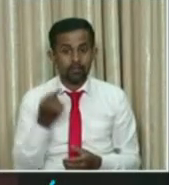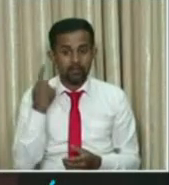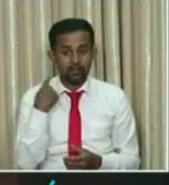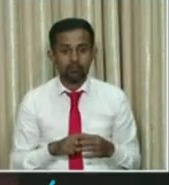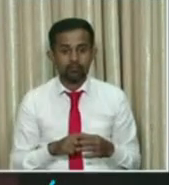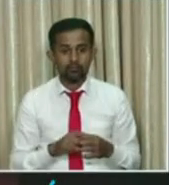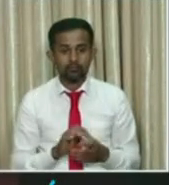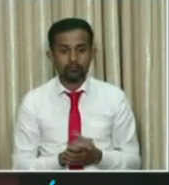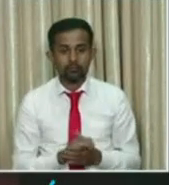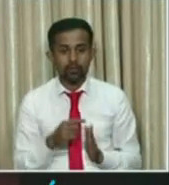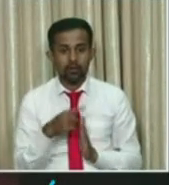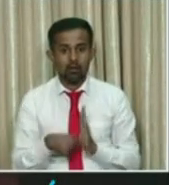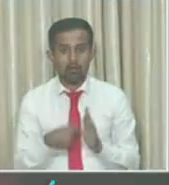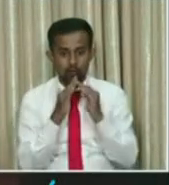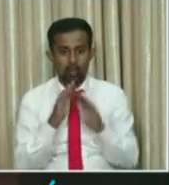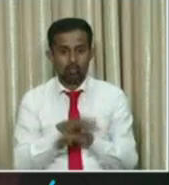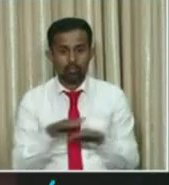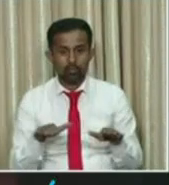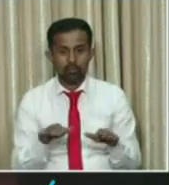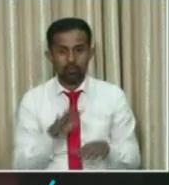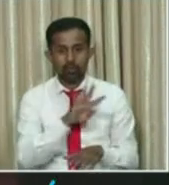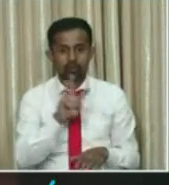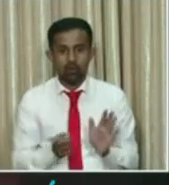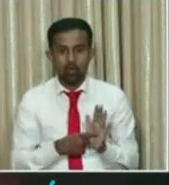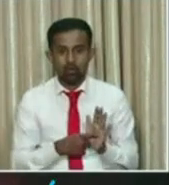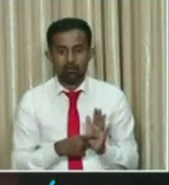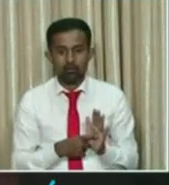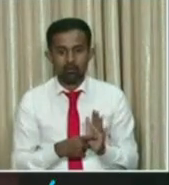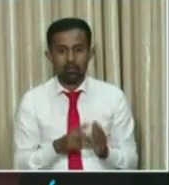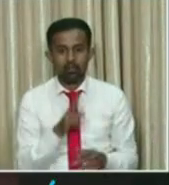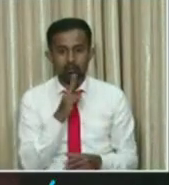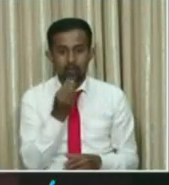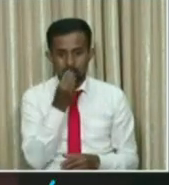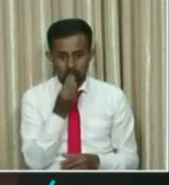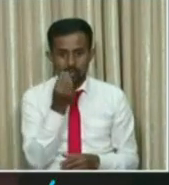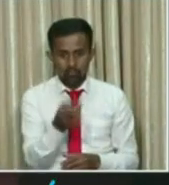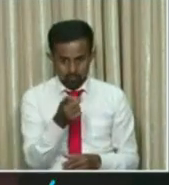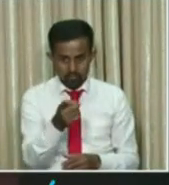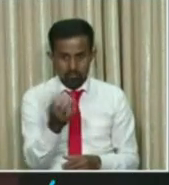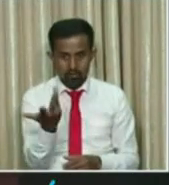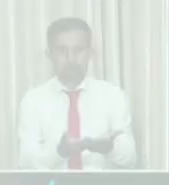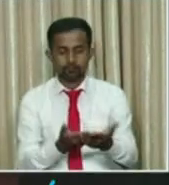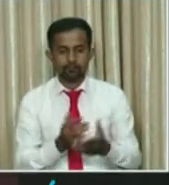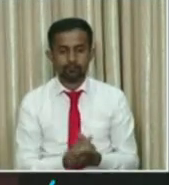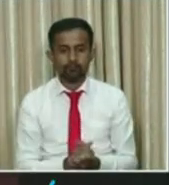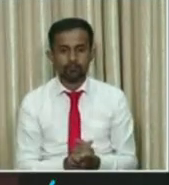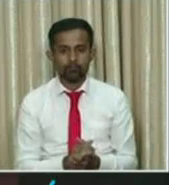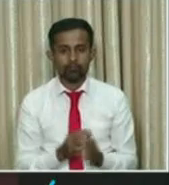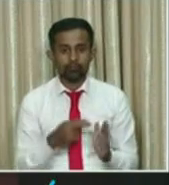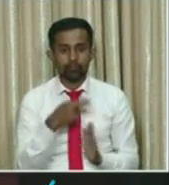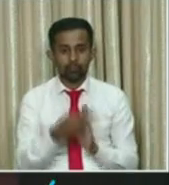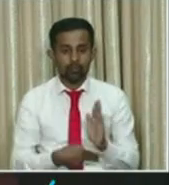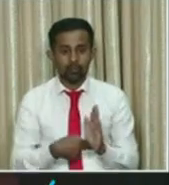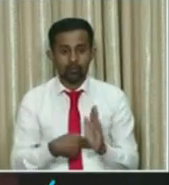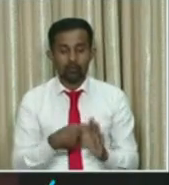වුණු ප්‍රශ්නය රටේ පාසල් දූ දරුවන් 43 ලක්ෂයකට දිවාහාරය ලබා දුන්නද නැද්ද කියන කාරණාව පිළිබඳව ජාතික ක්‍රම